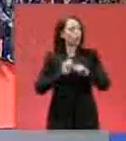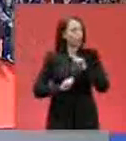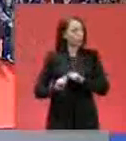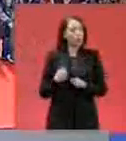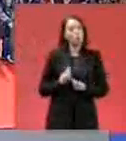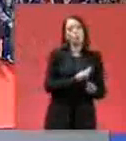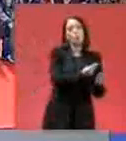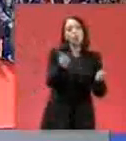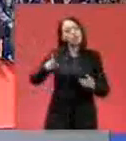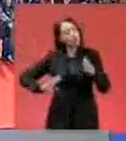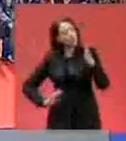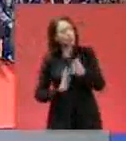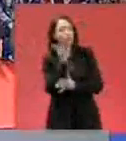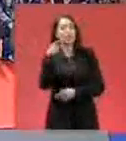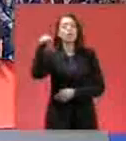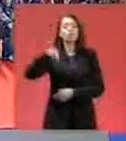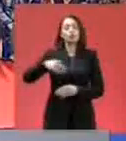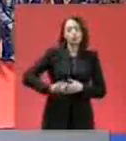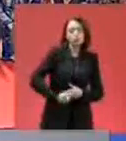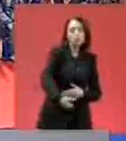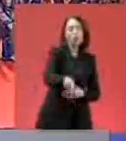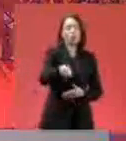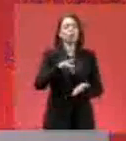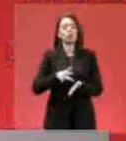πνοή και προοπτική στο σήμερα και στο αύριο του τόπου.